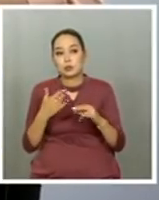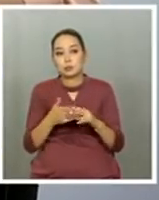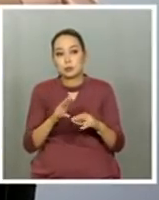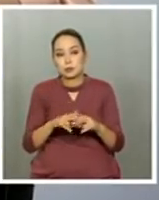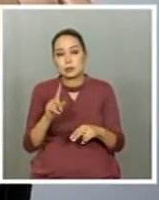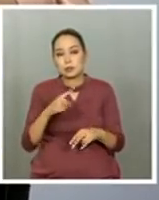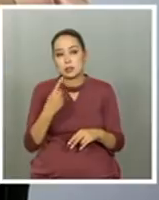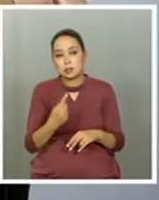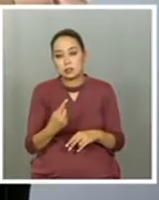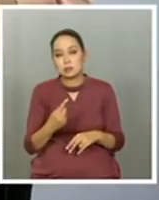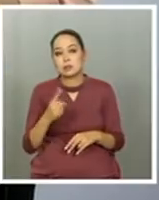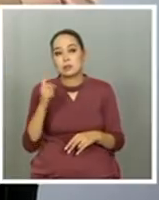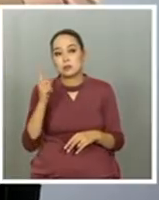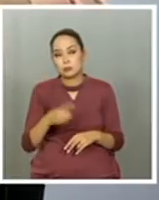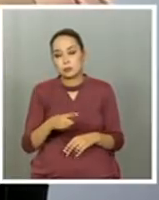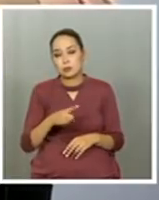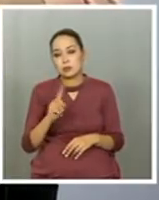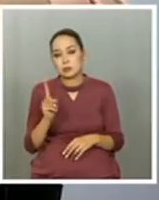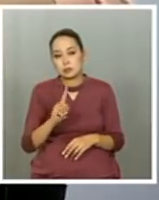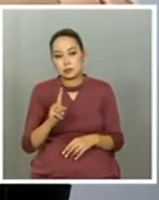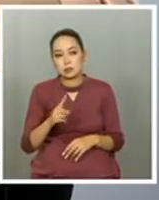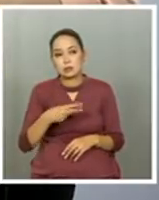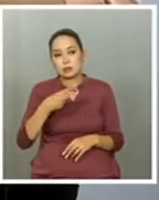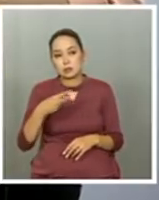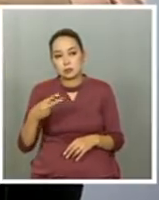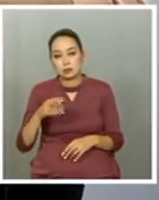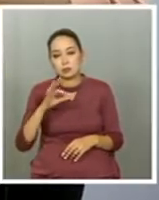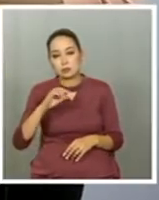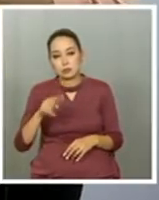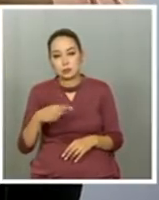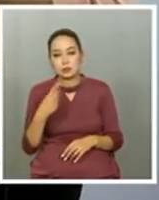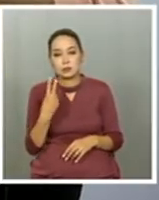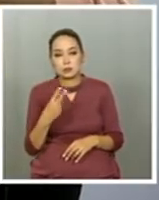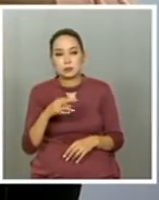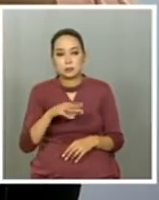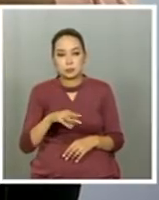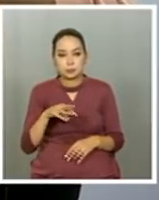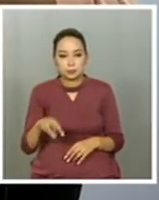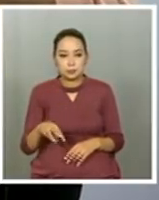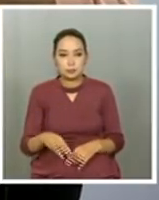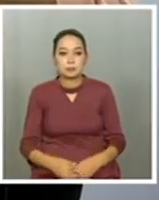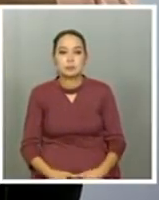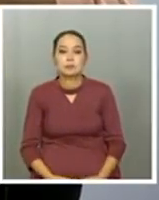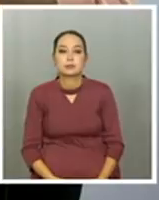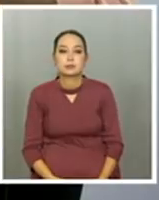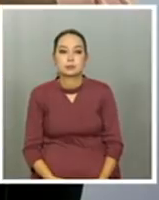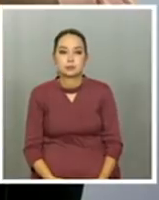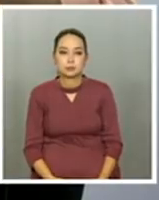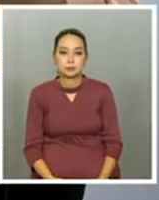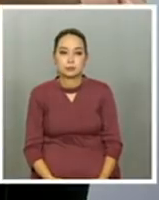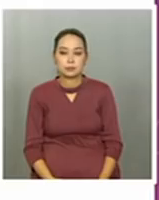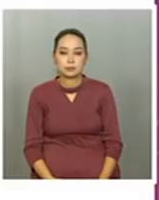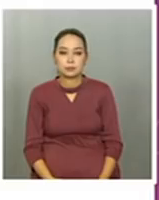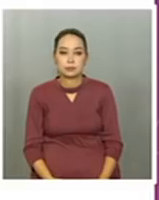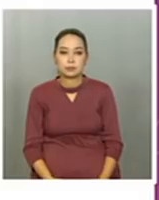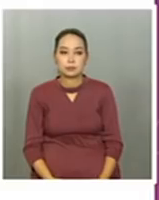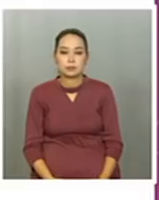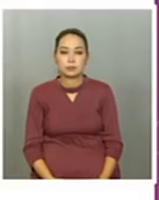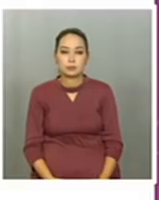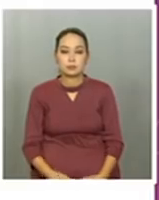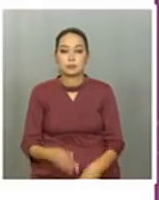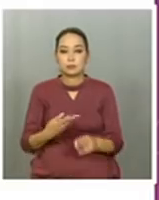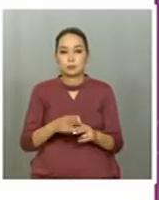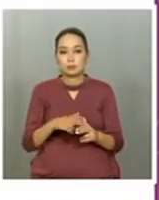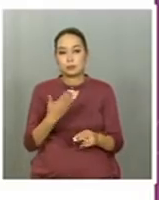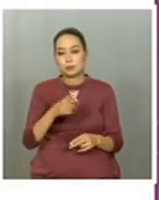асады. Яғни Z1-ді бөлеміз Z-ке. Ол 0,02 мм. Біз бұл адамның